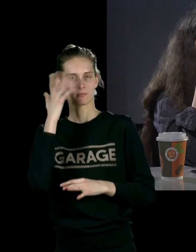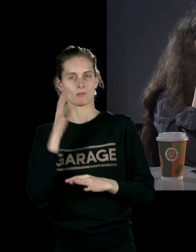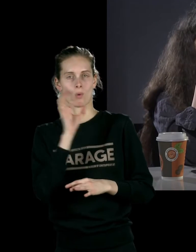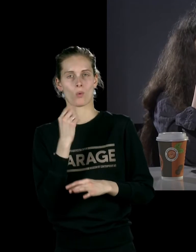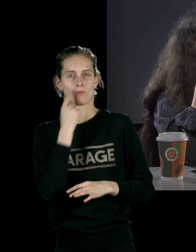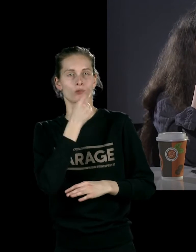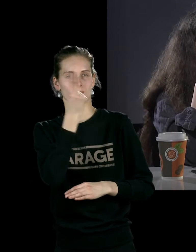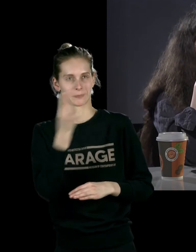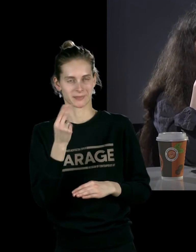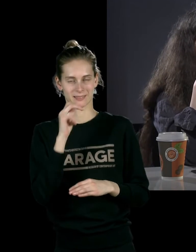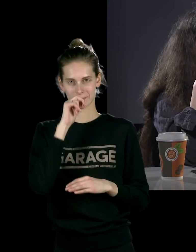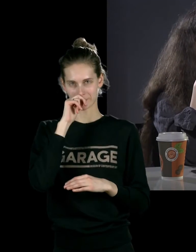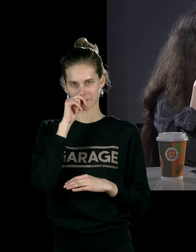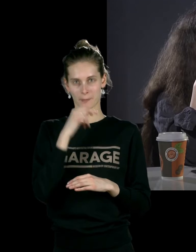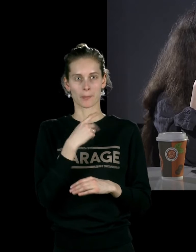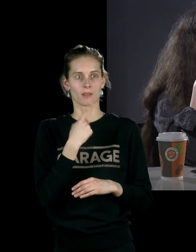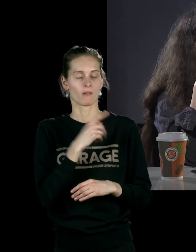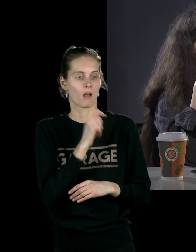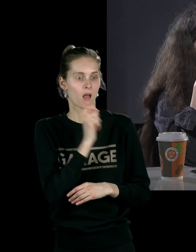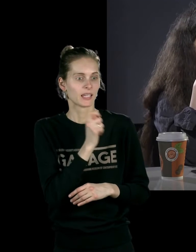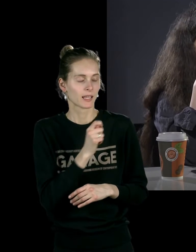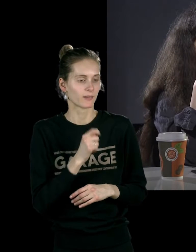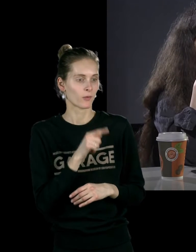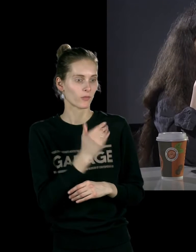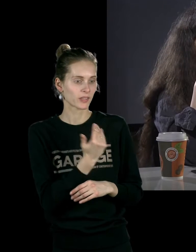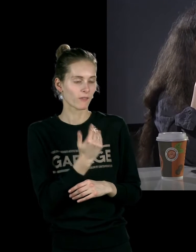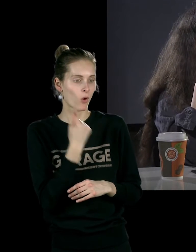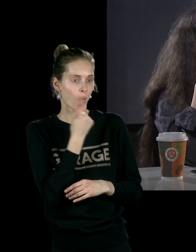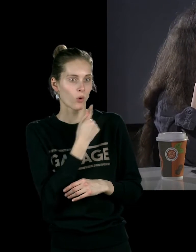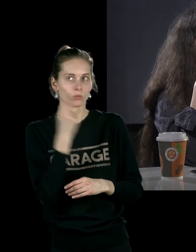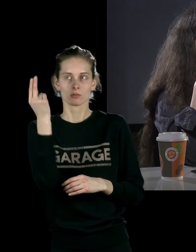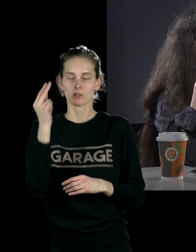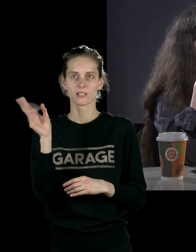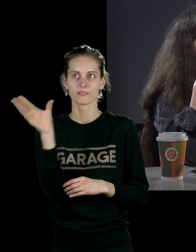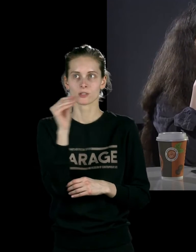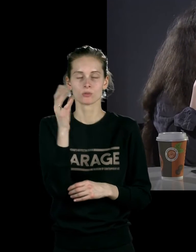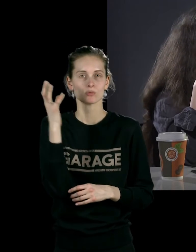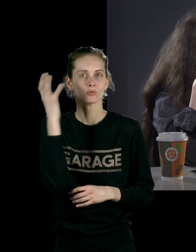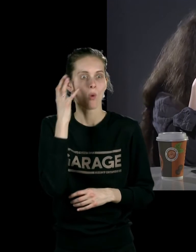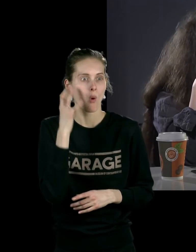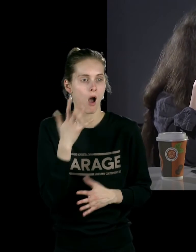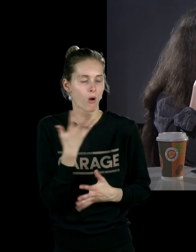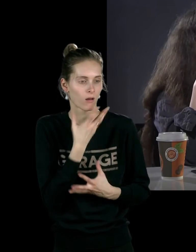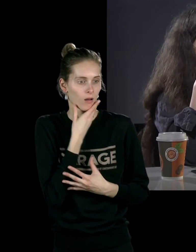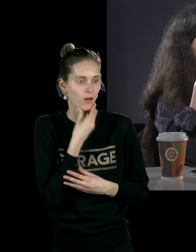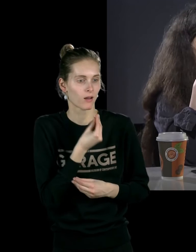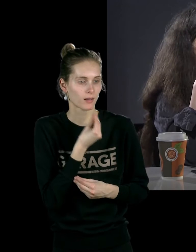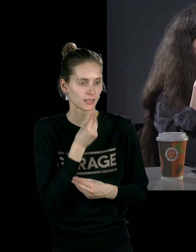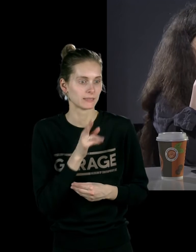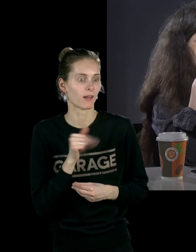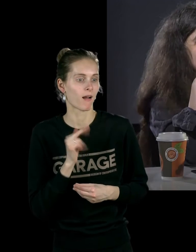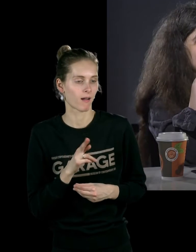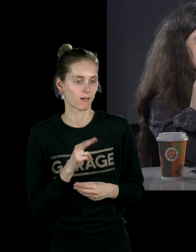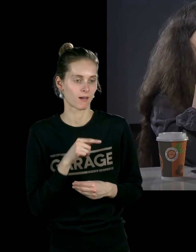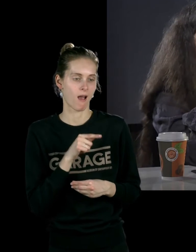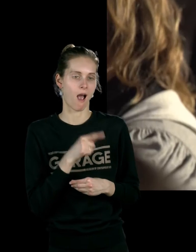интервьюер спрашивает его, ну на ваших же картинах все рты черные, о какой красоте цветов вы говорите? Он говорит, ну значит, мне не удалось написать это